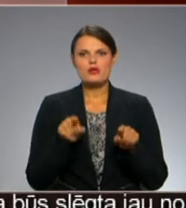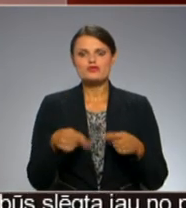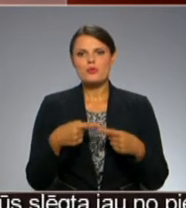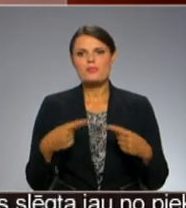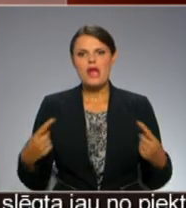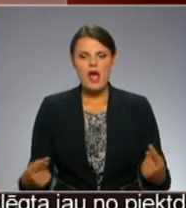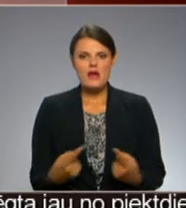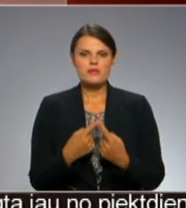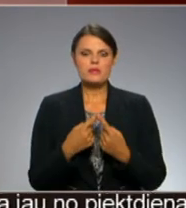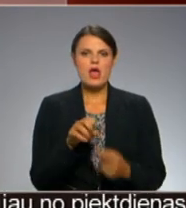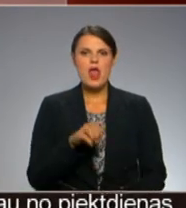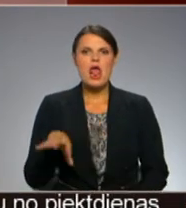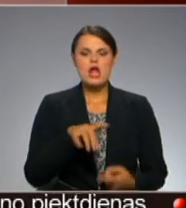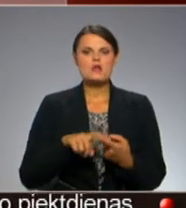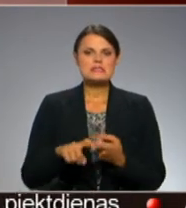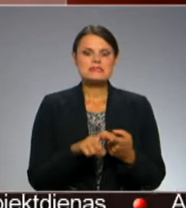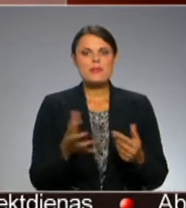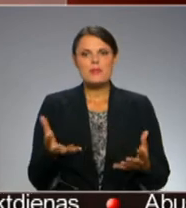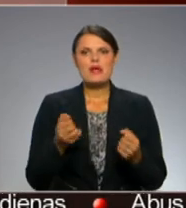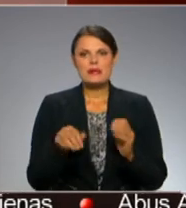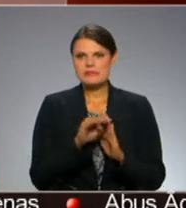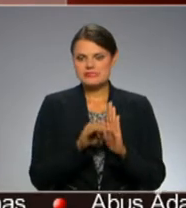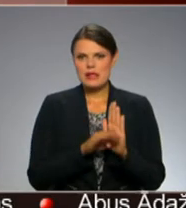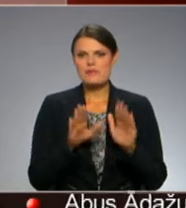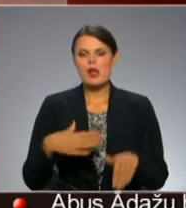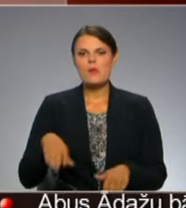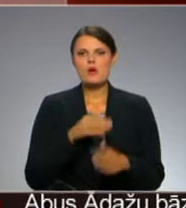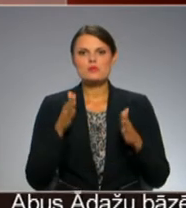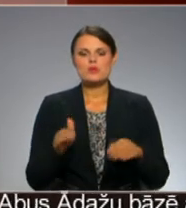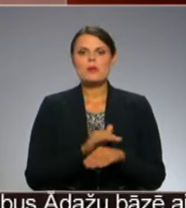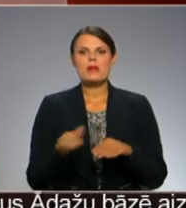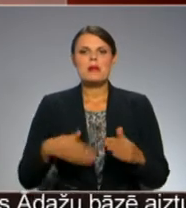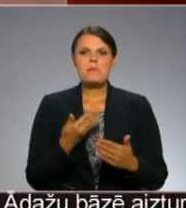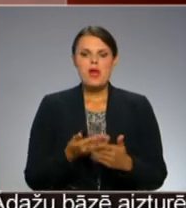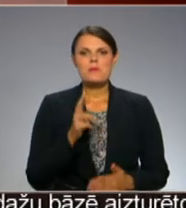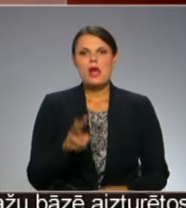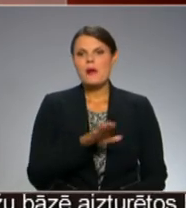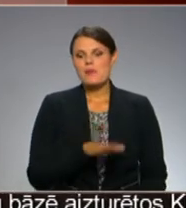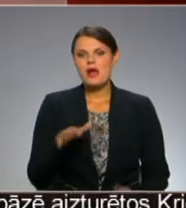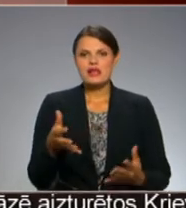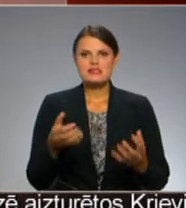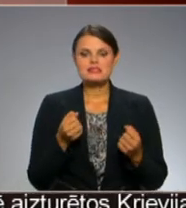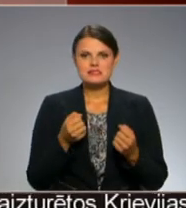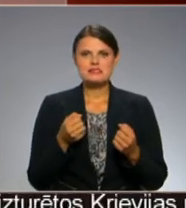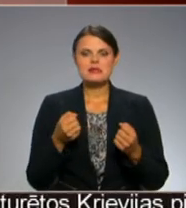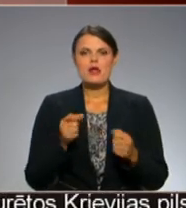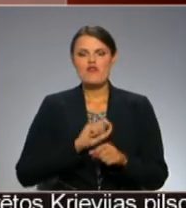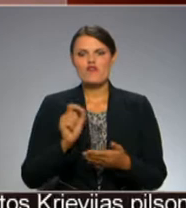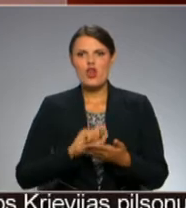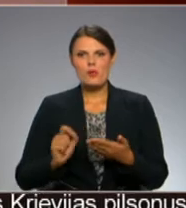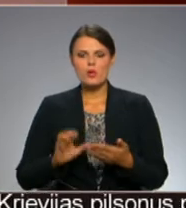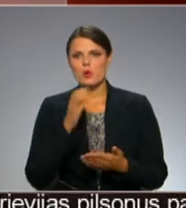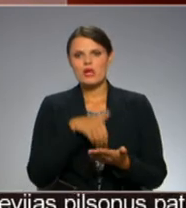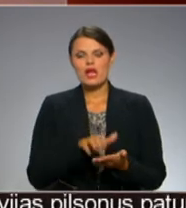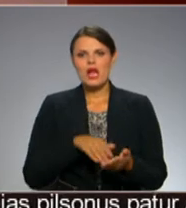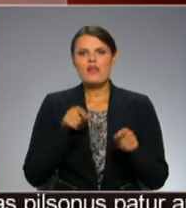lietas atbilstu Eiropas Savienībā pieņemtajiem standartiem, lai mums būtu pilnīgi pierādījumi, ka bērni, piemēram, saņems plomesters, ūdens